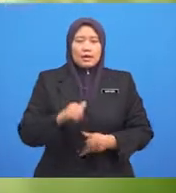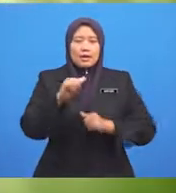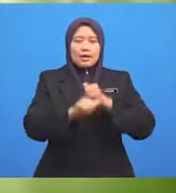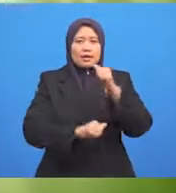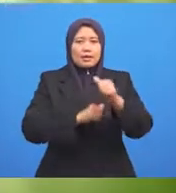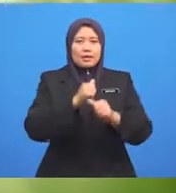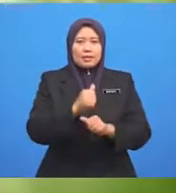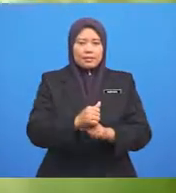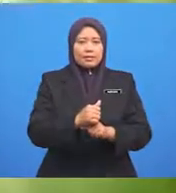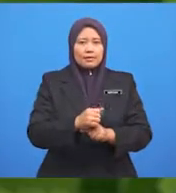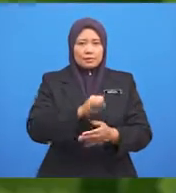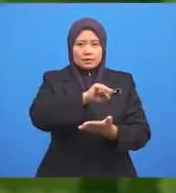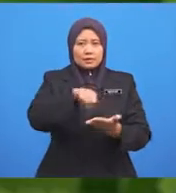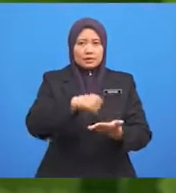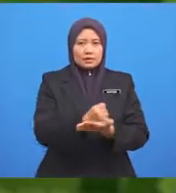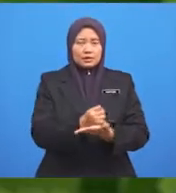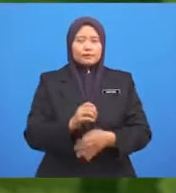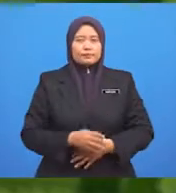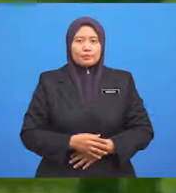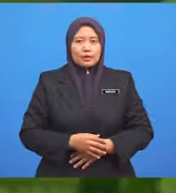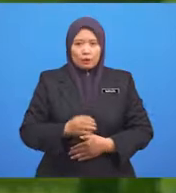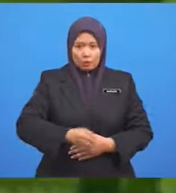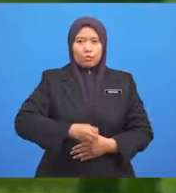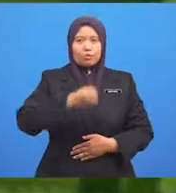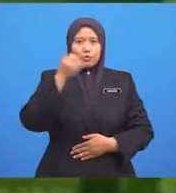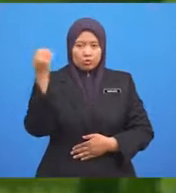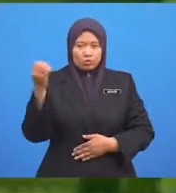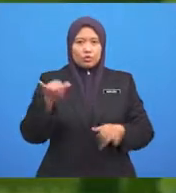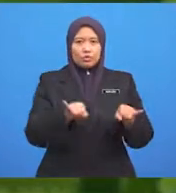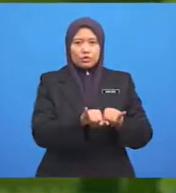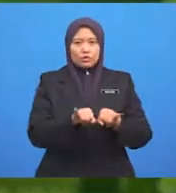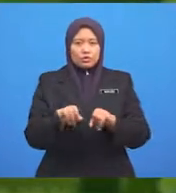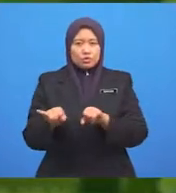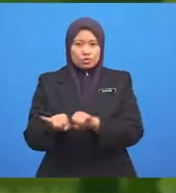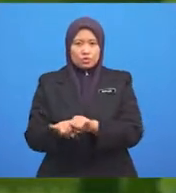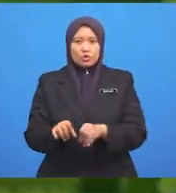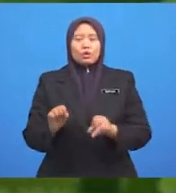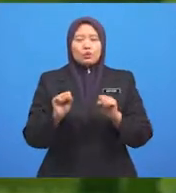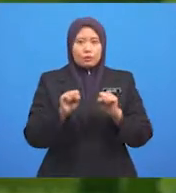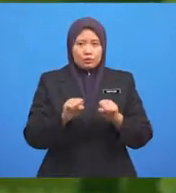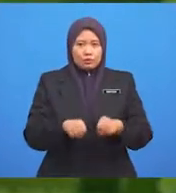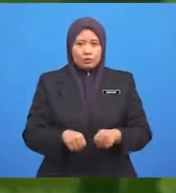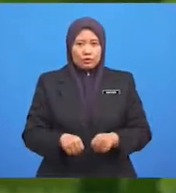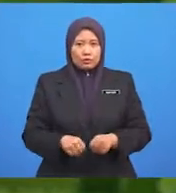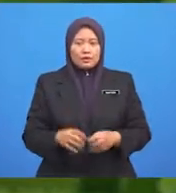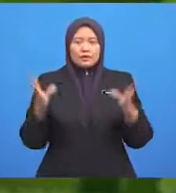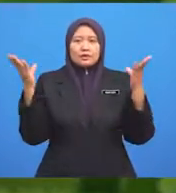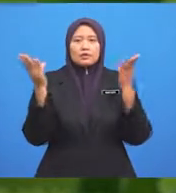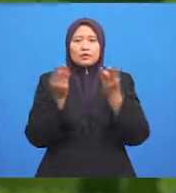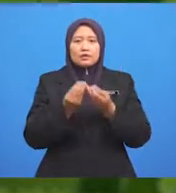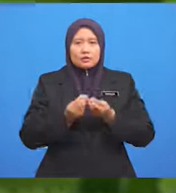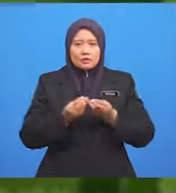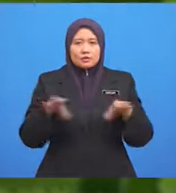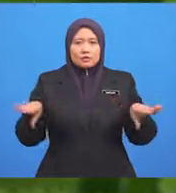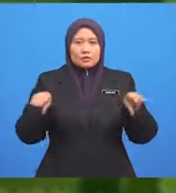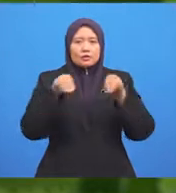nilai estetika yang tinggi, buluh juga dikatakan mampu menyerap 35% lebih